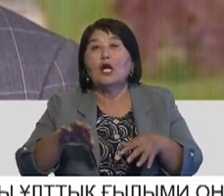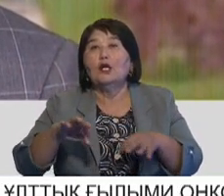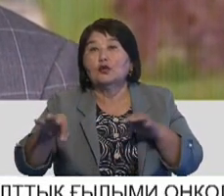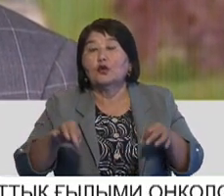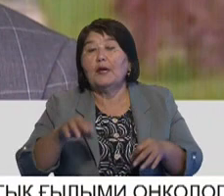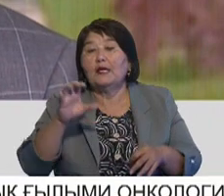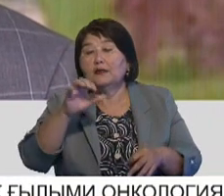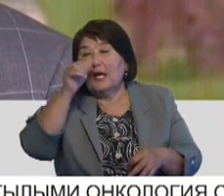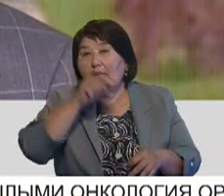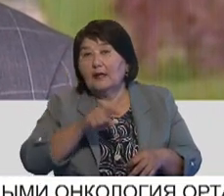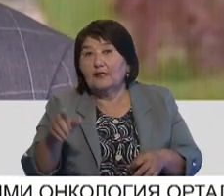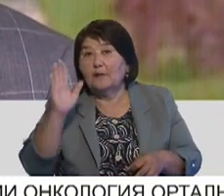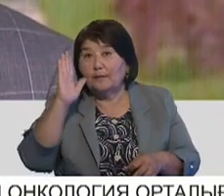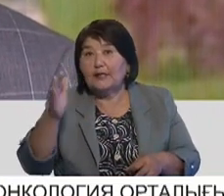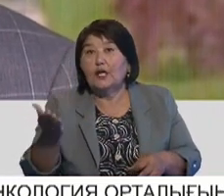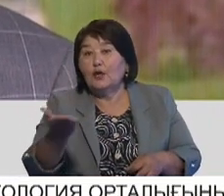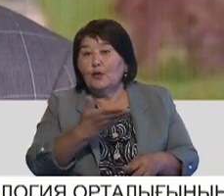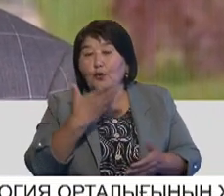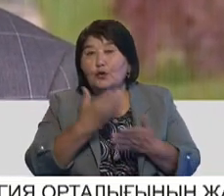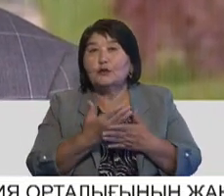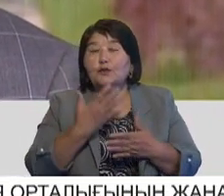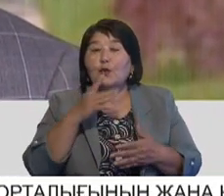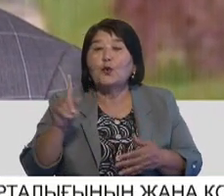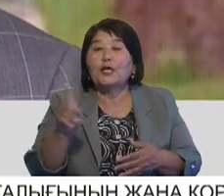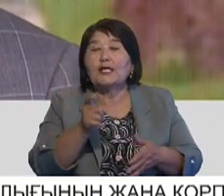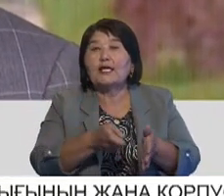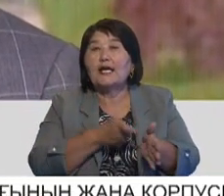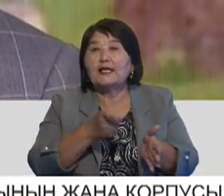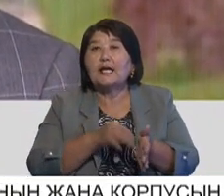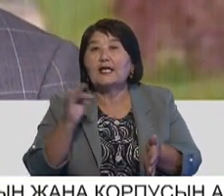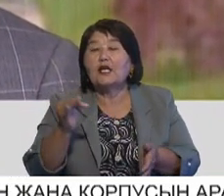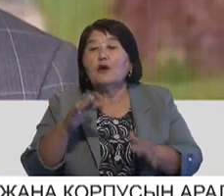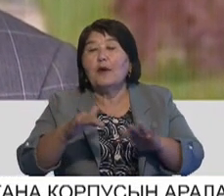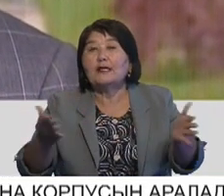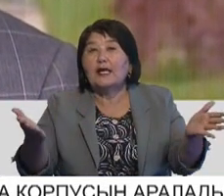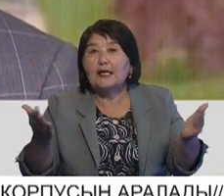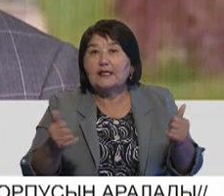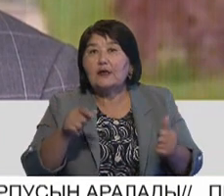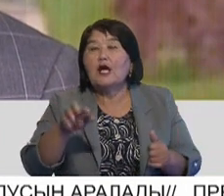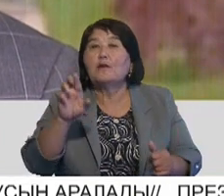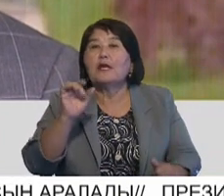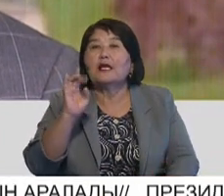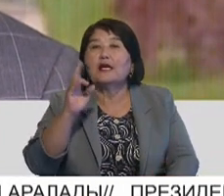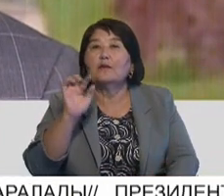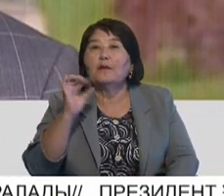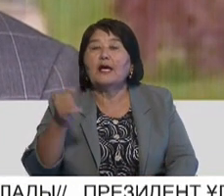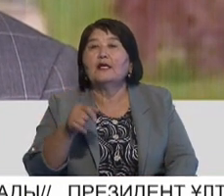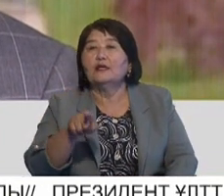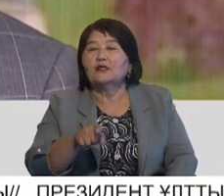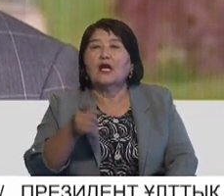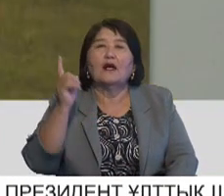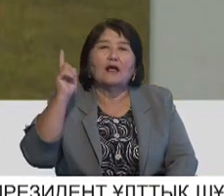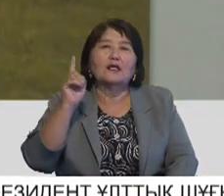42 айынан бастап осы өзіміздің өлке тарихын зерттеуде балаларды соған тартып, осы Беркінбай кәлпе туралы аңыз